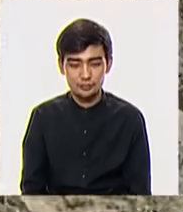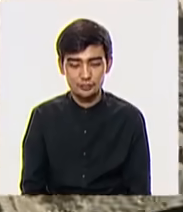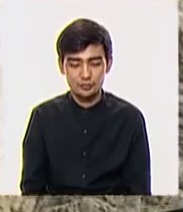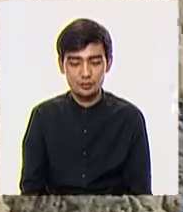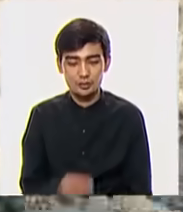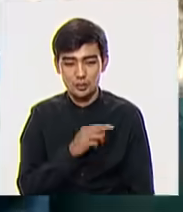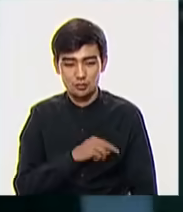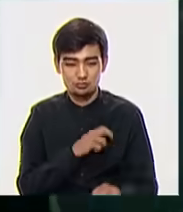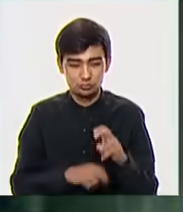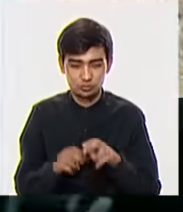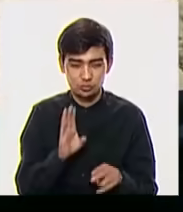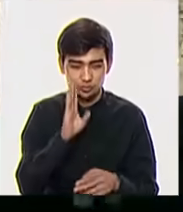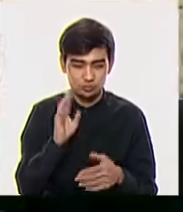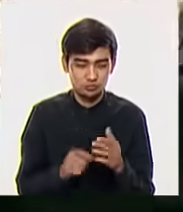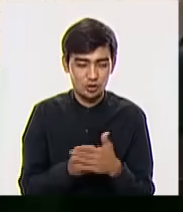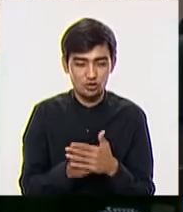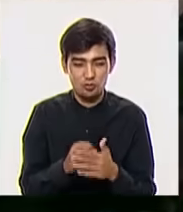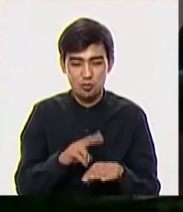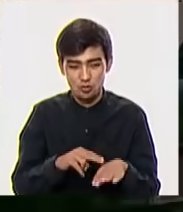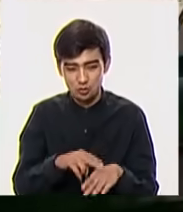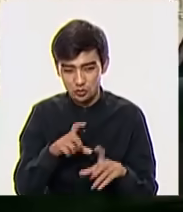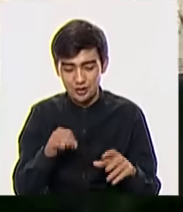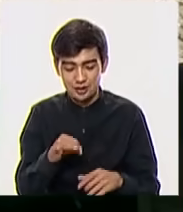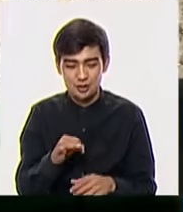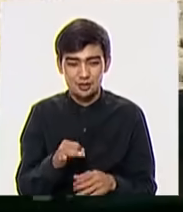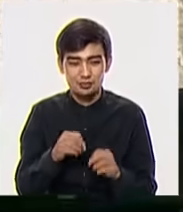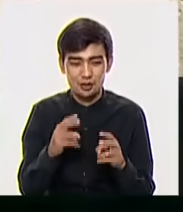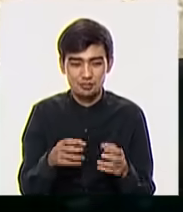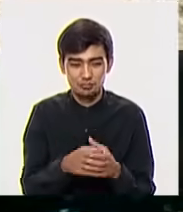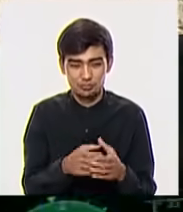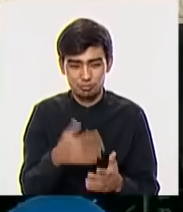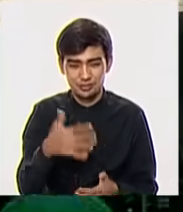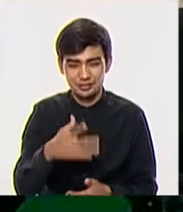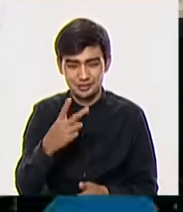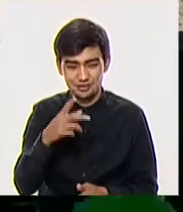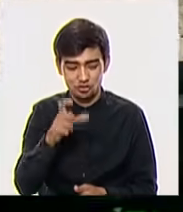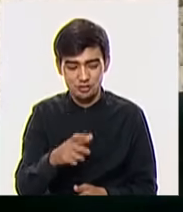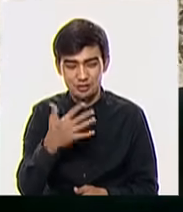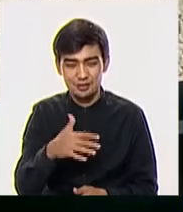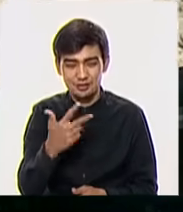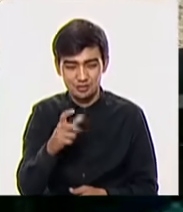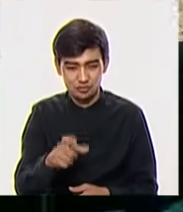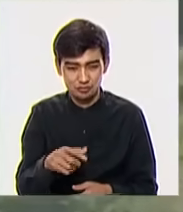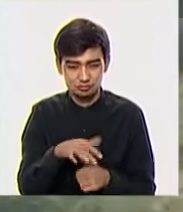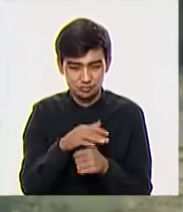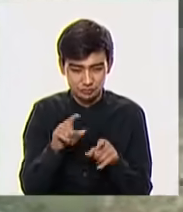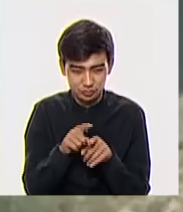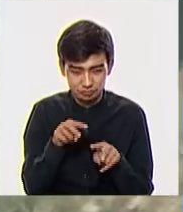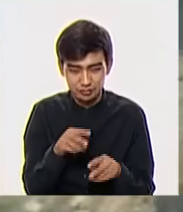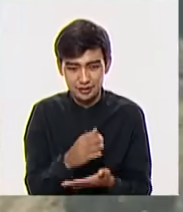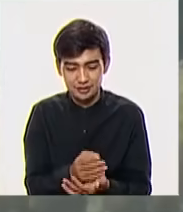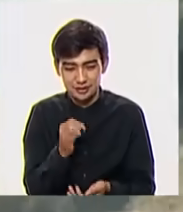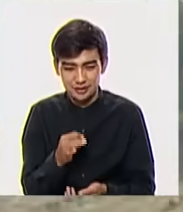İzdeu jumıstarına tañertengden beri polisiya kızmetkerleri men kutqaruvchilardan quralgan 53 maman jumıldırılgan. Äwedan tükşaq da tartıldı.